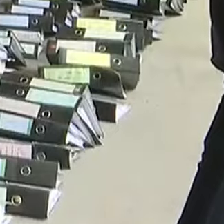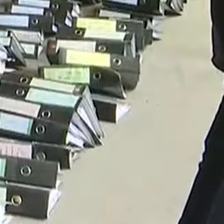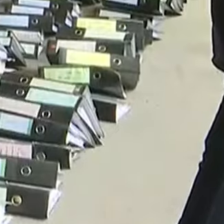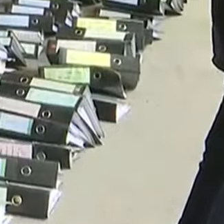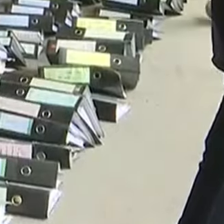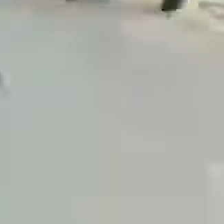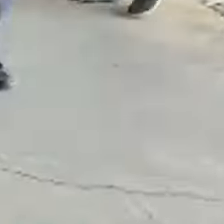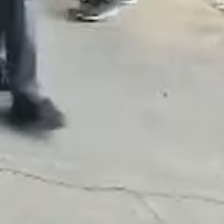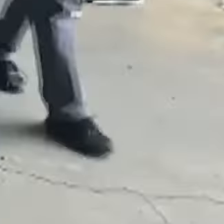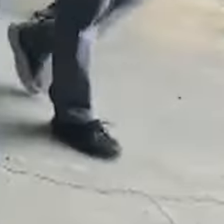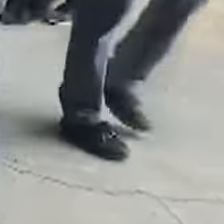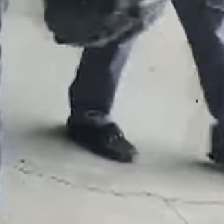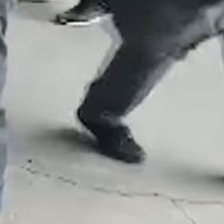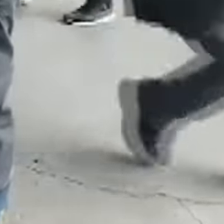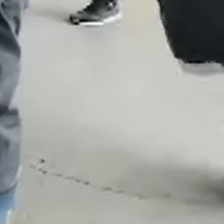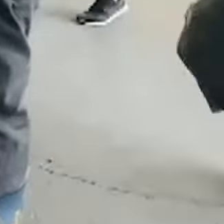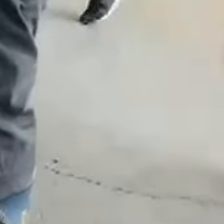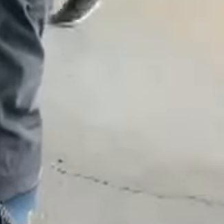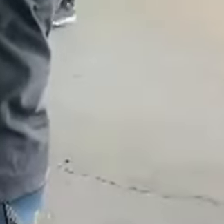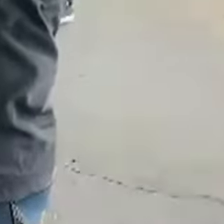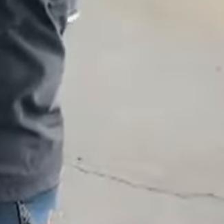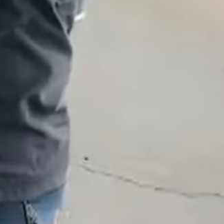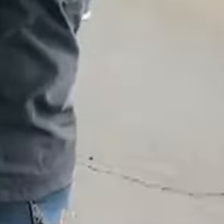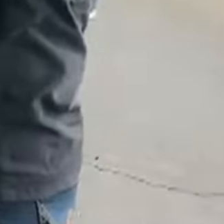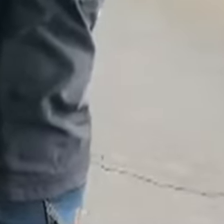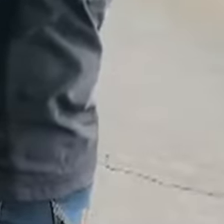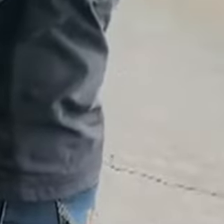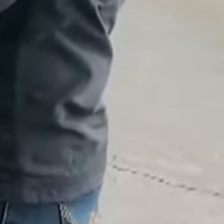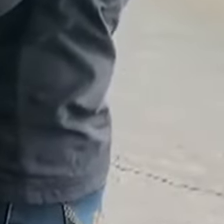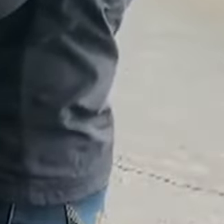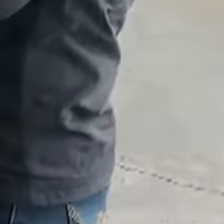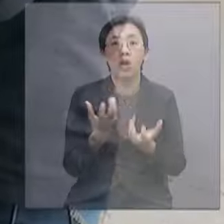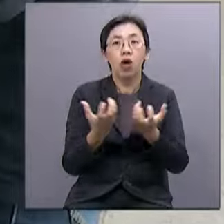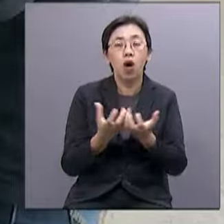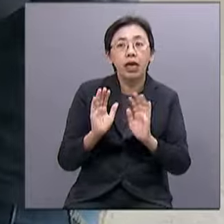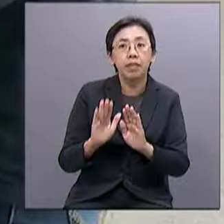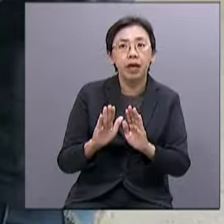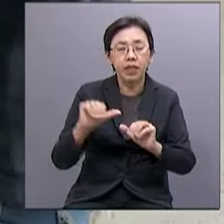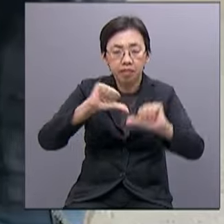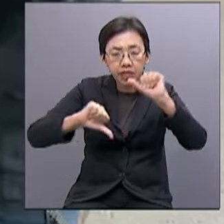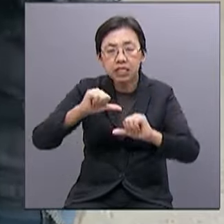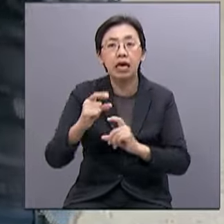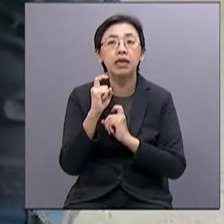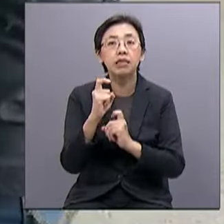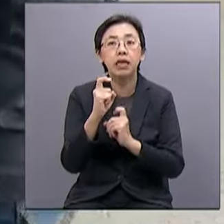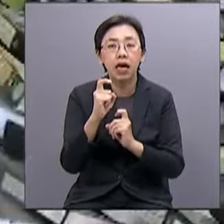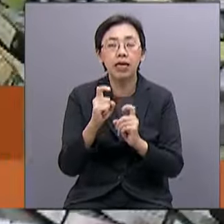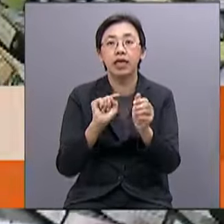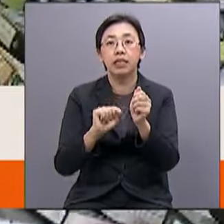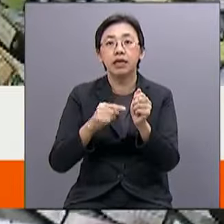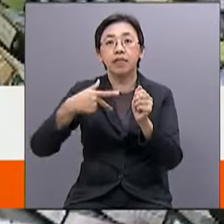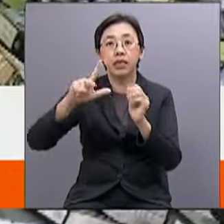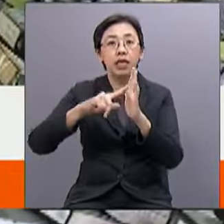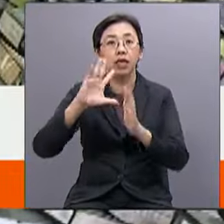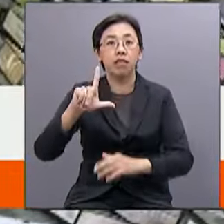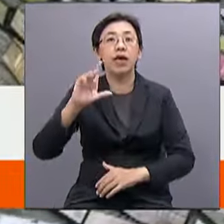กับการเกิดเหตุเพลิงไหม้ในโรงงานโกดังเก็บของวัตถุอันตรายที่อำเภอป่าชีจังหวัดพระน